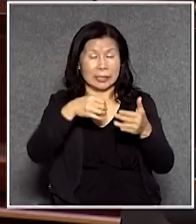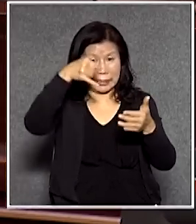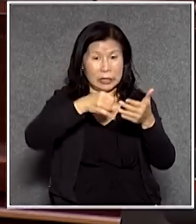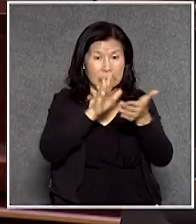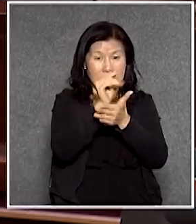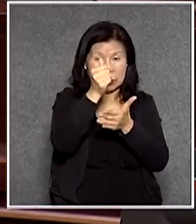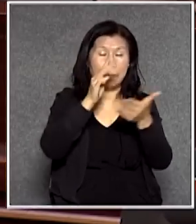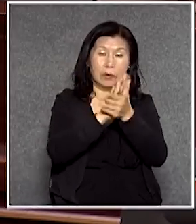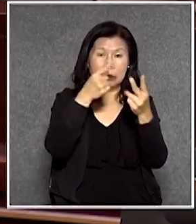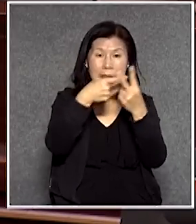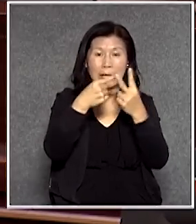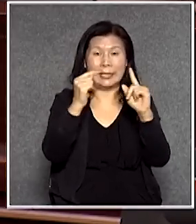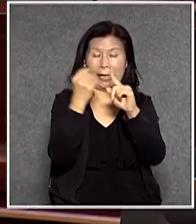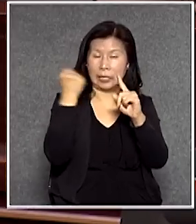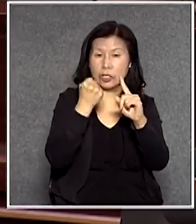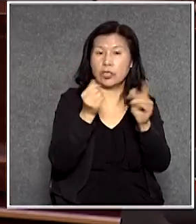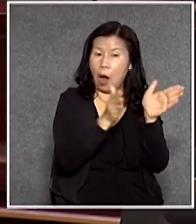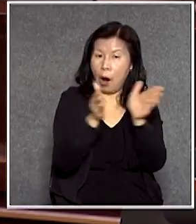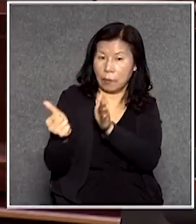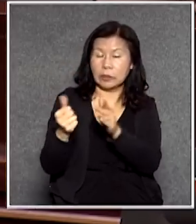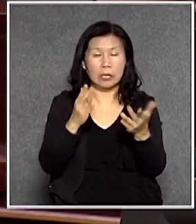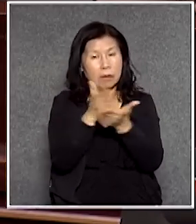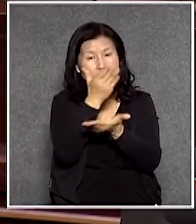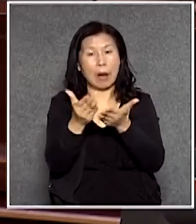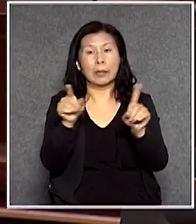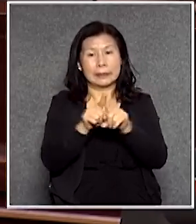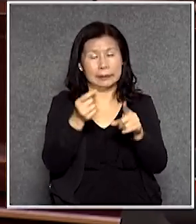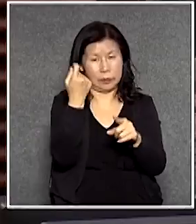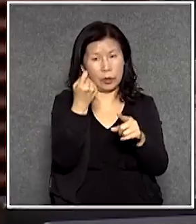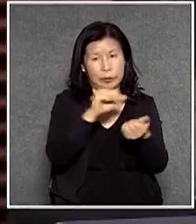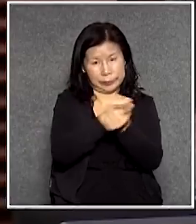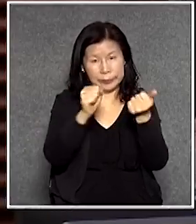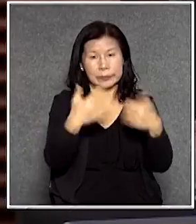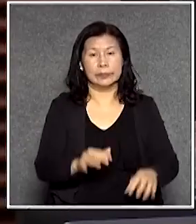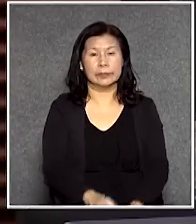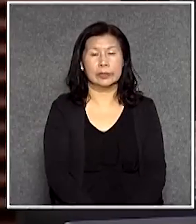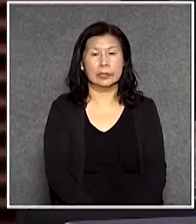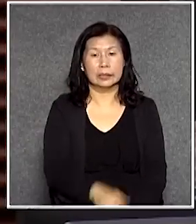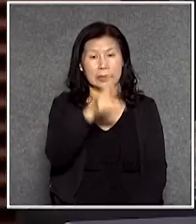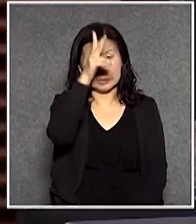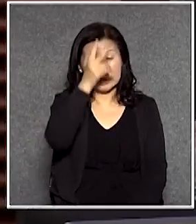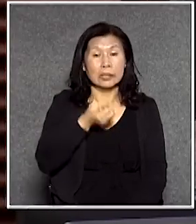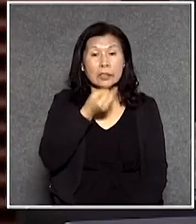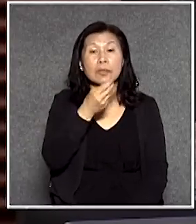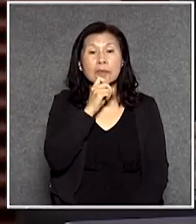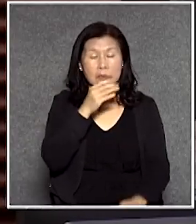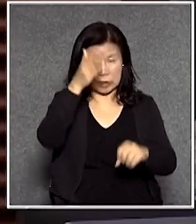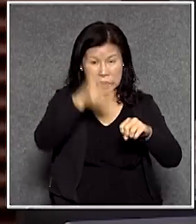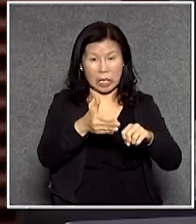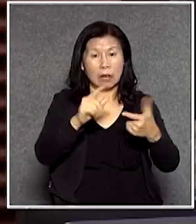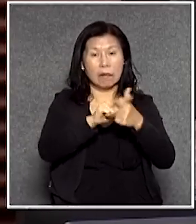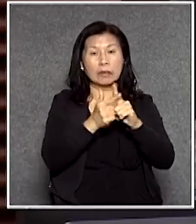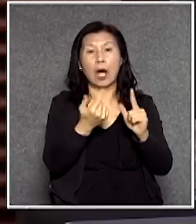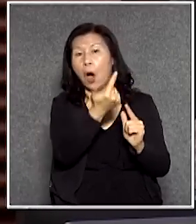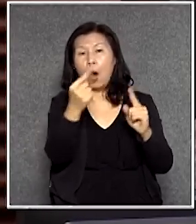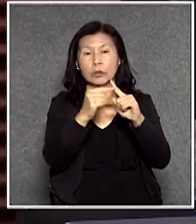的人力資源就比較清晰，人手編配的問題也比較容易解決。政府提出的這個一刀切的方案已經令很